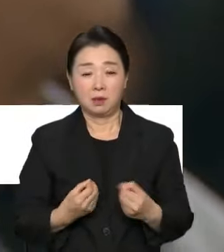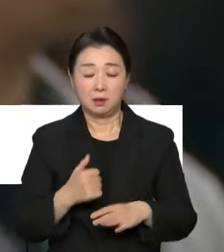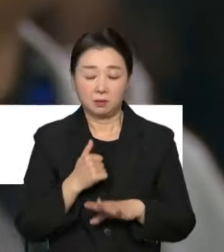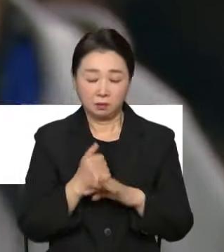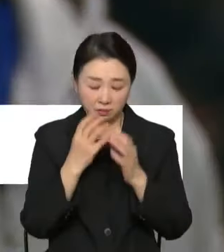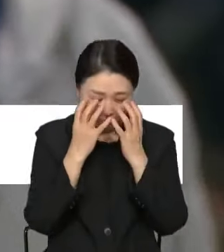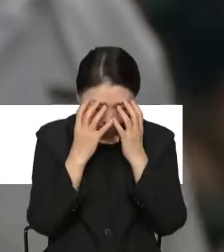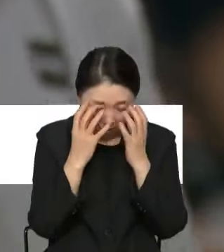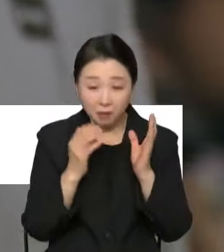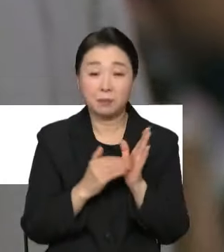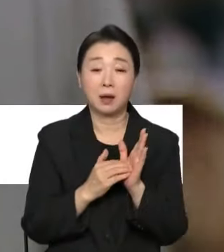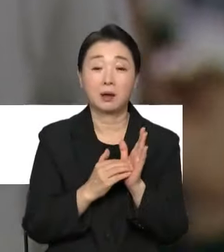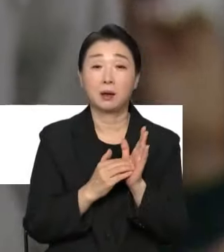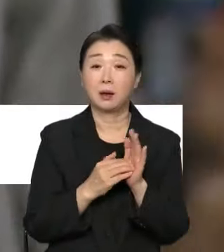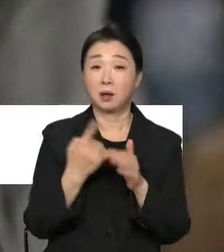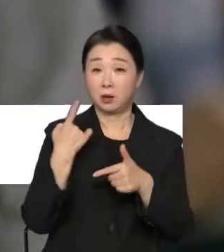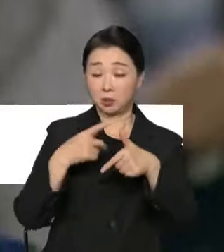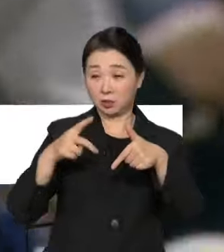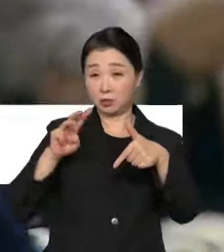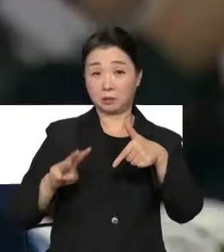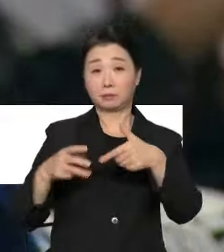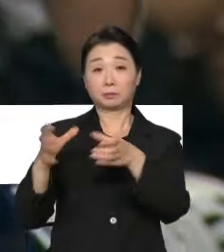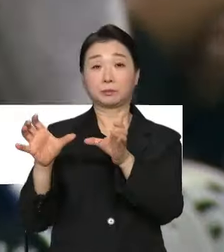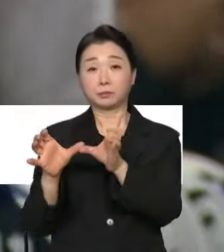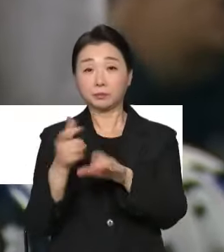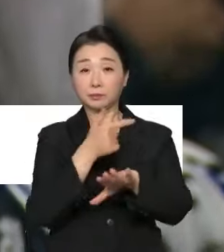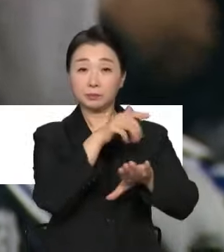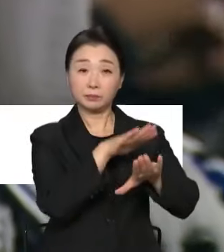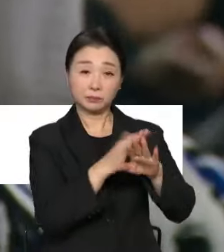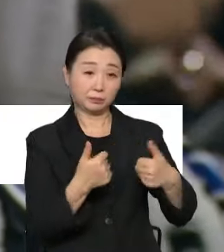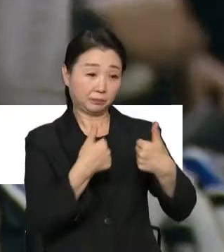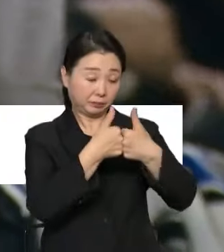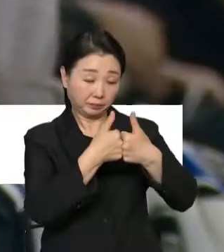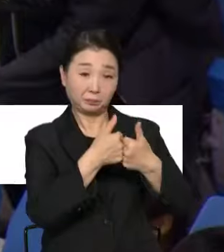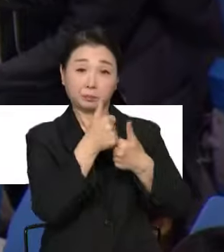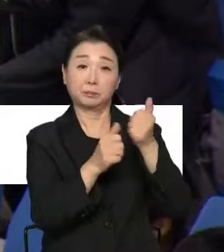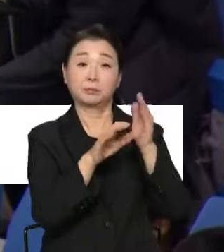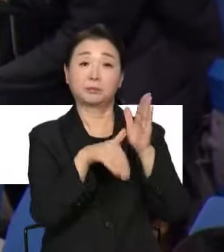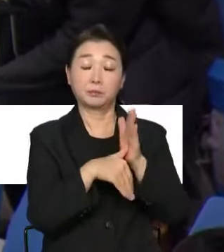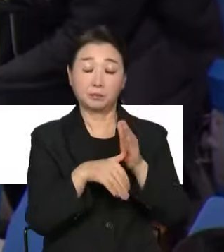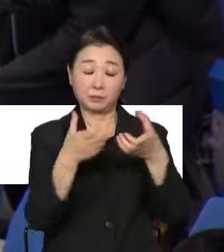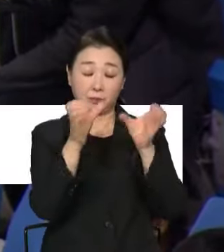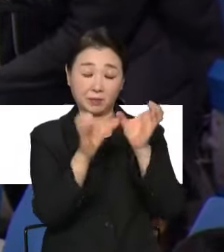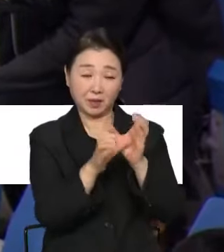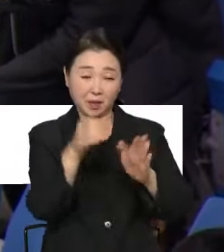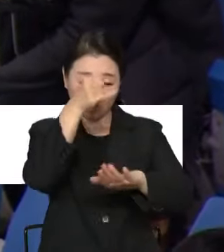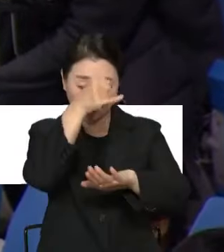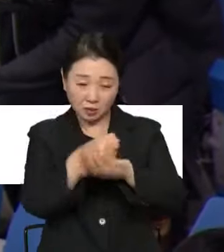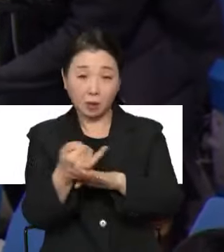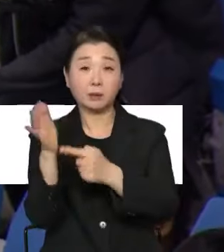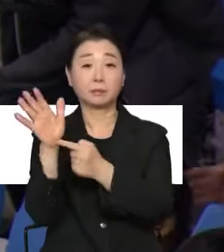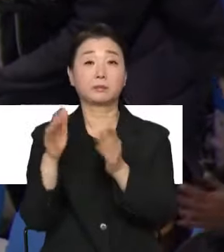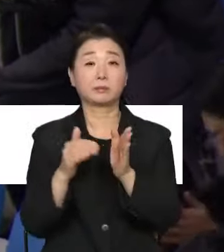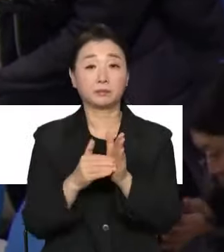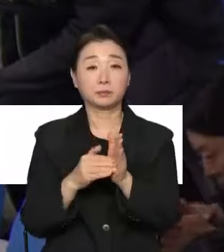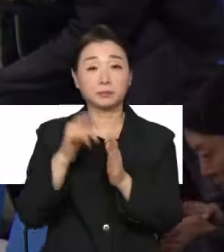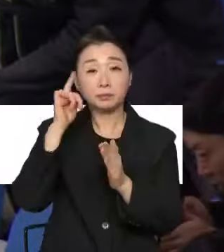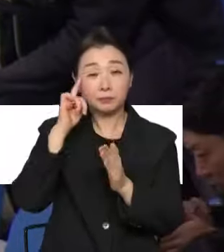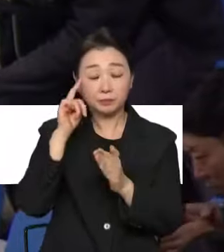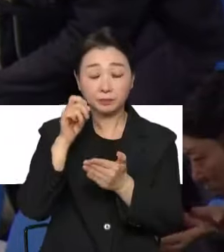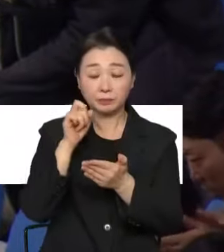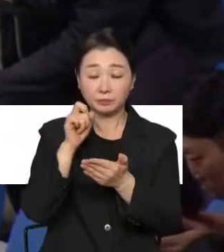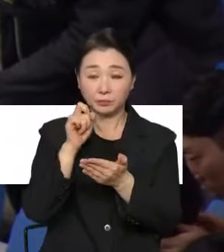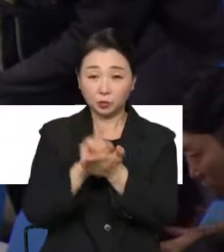떨궜습니다 어제 인천 유나이티드는 대전 하나 시티즌과 경기 후 리그 최하위가 확정되면서 창단 첫